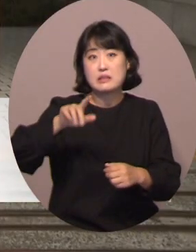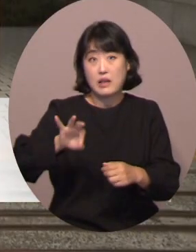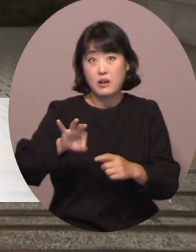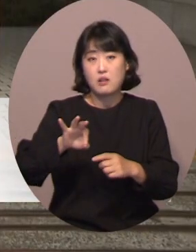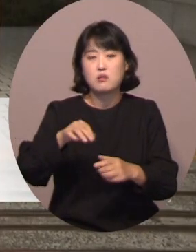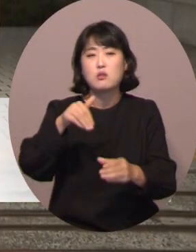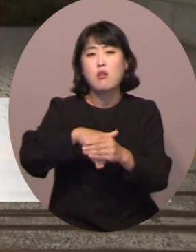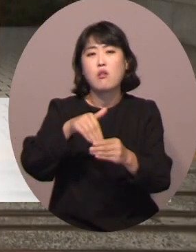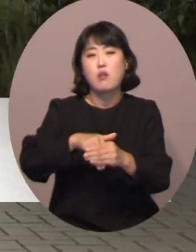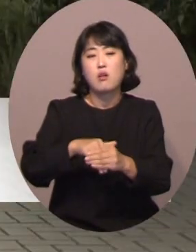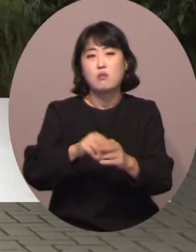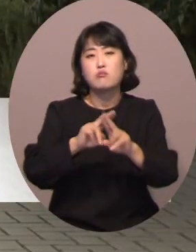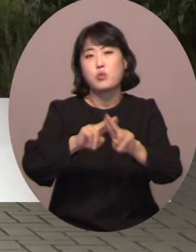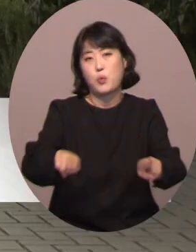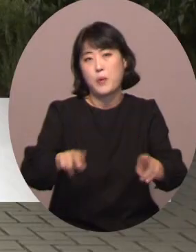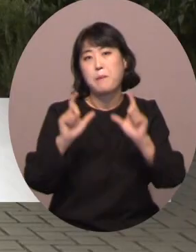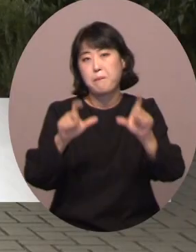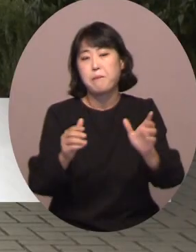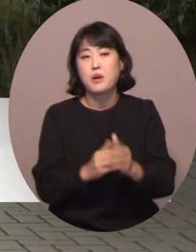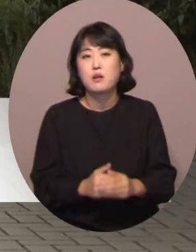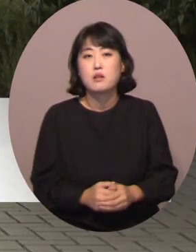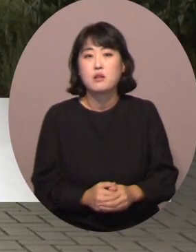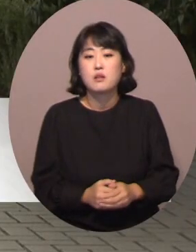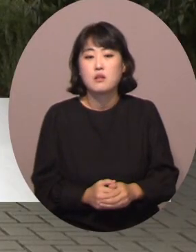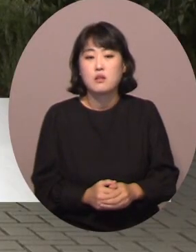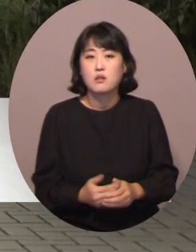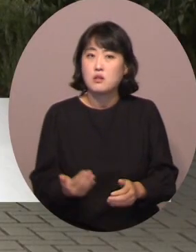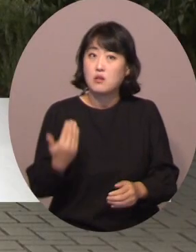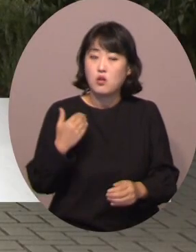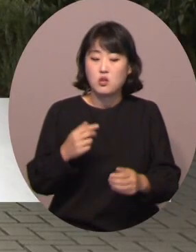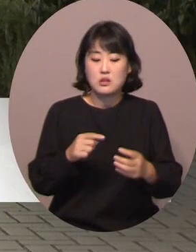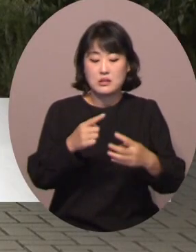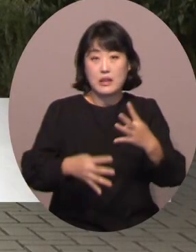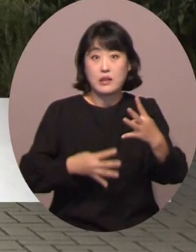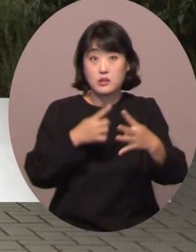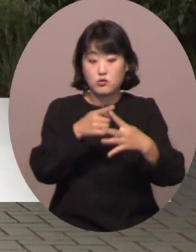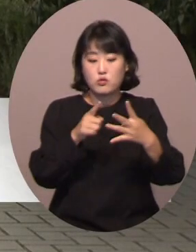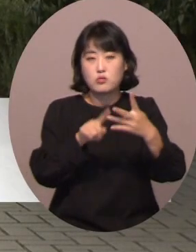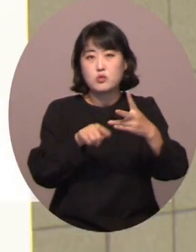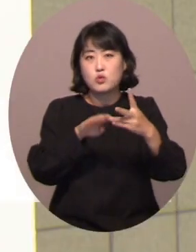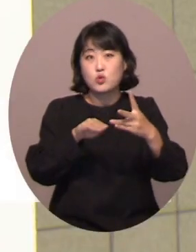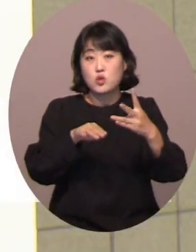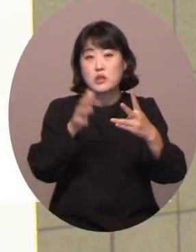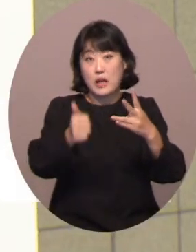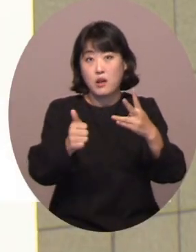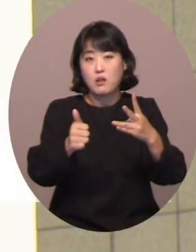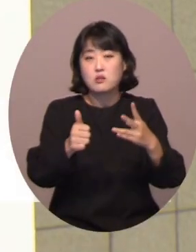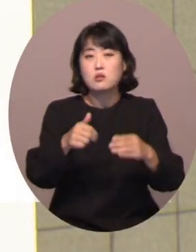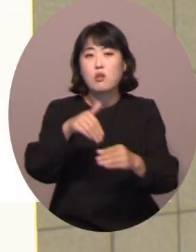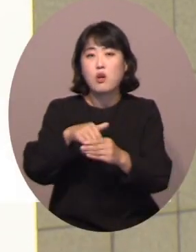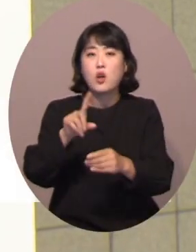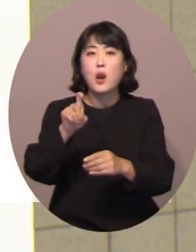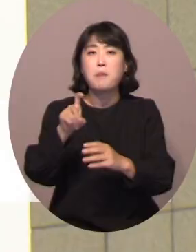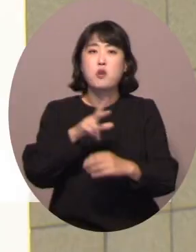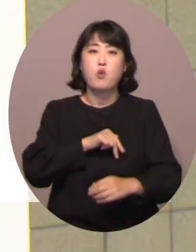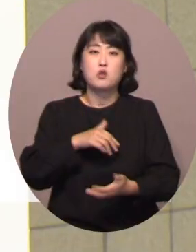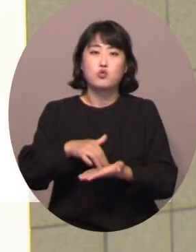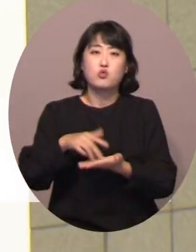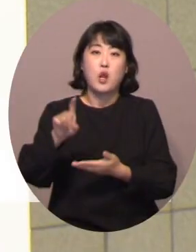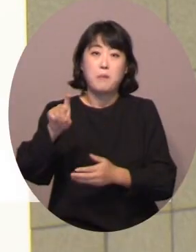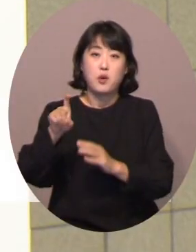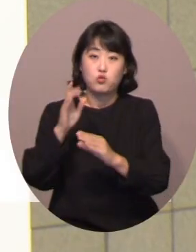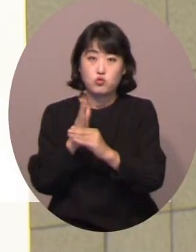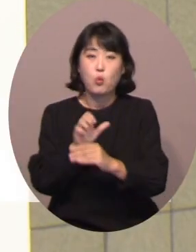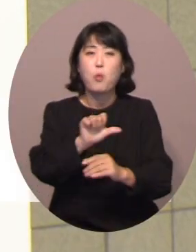대전지방 법원은 지난 6월에 치러진 예산군 의회 후반기 의장단 선거에 재적위원 11명 가운데 다섯 명만